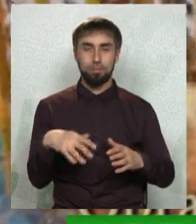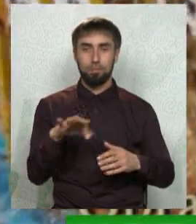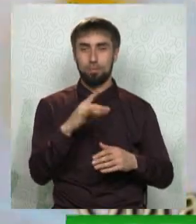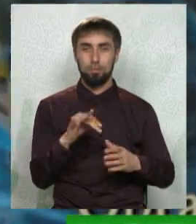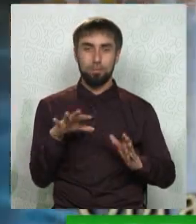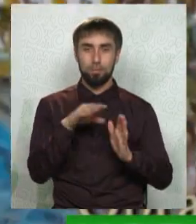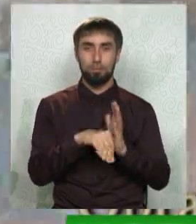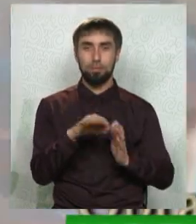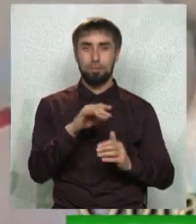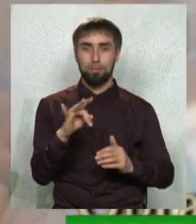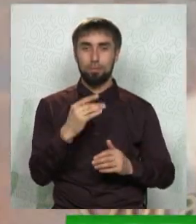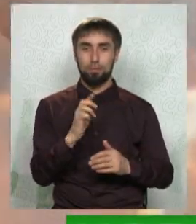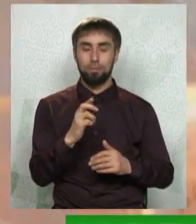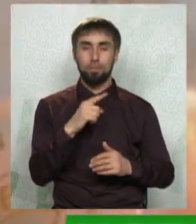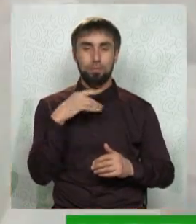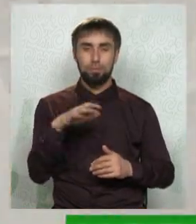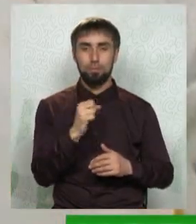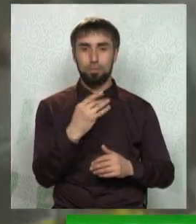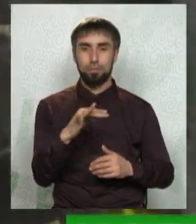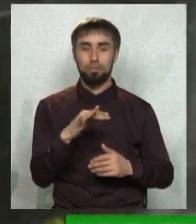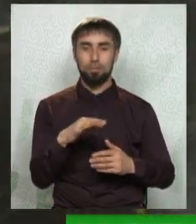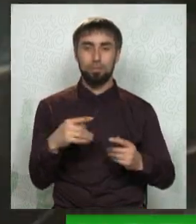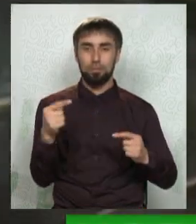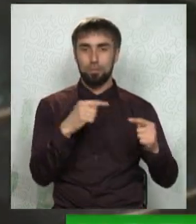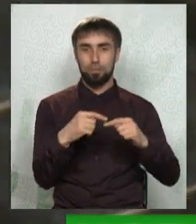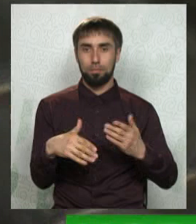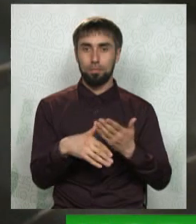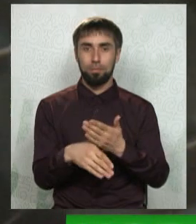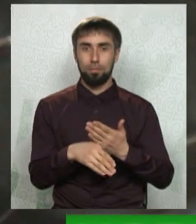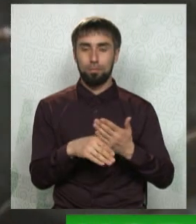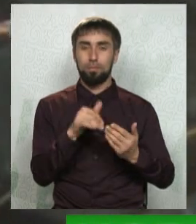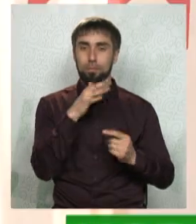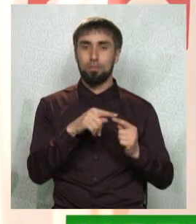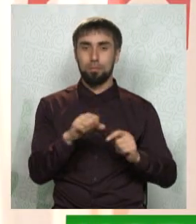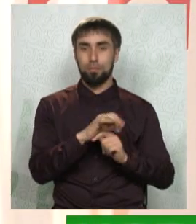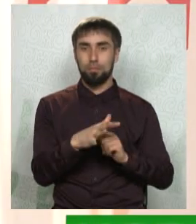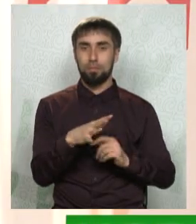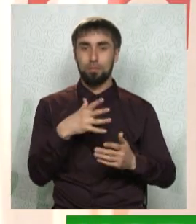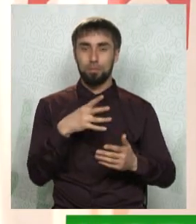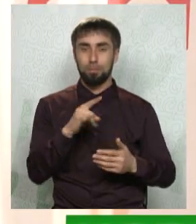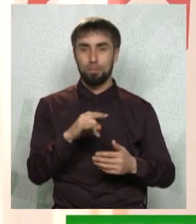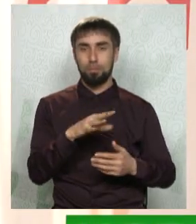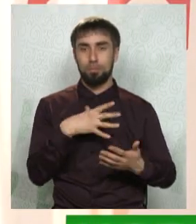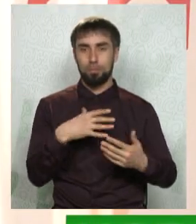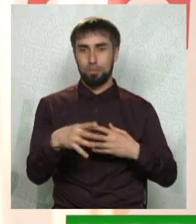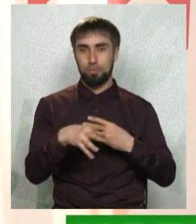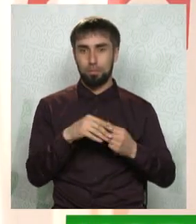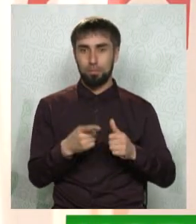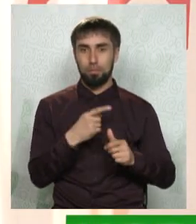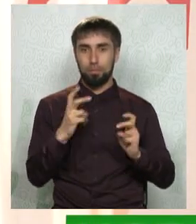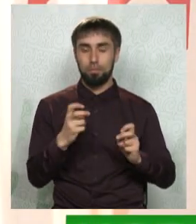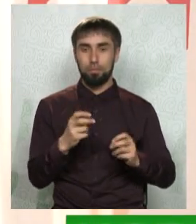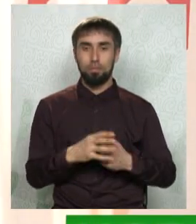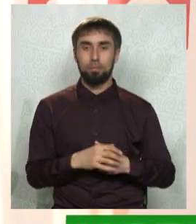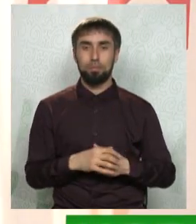вошли в оперативный штаб всероссийской акции взаимопомощи в период пандемии «Мы вместе». В рядах молодой гвардии находится более 100 волонтеров со